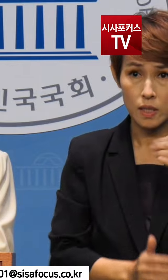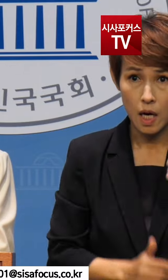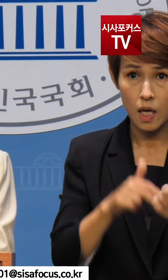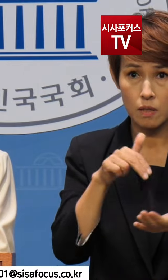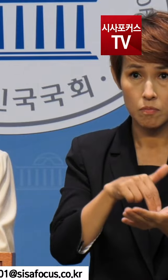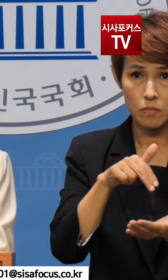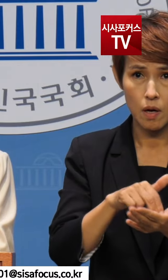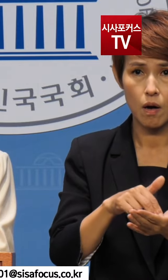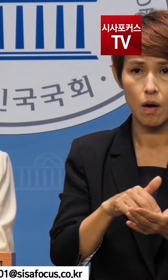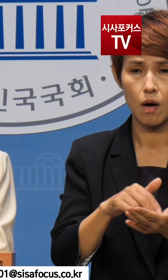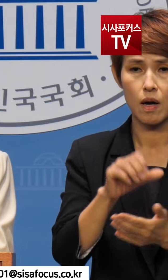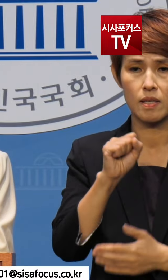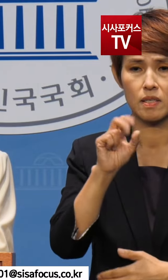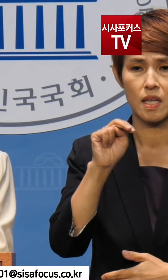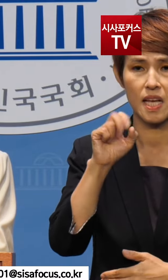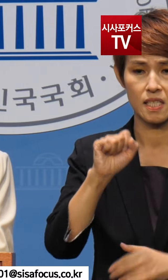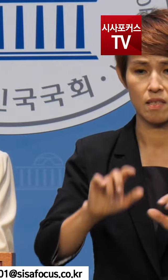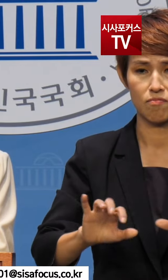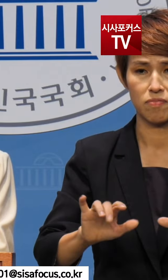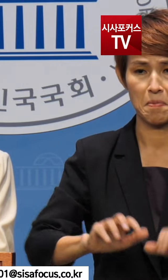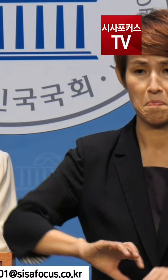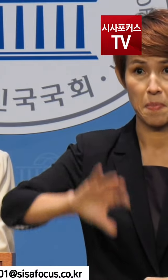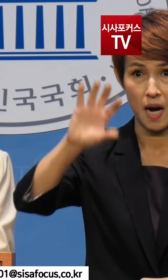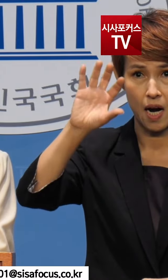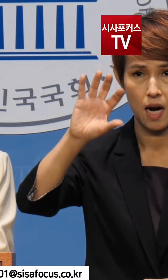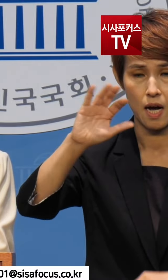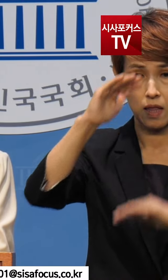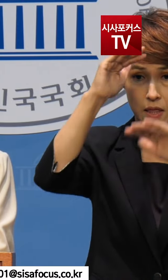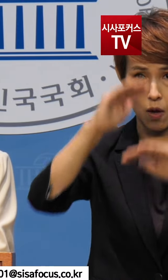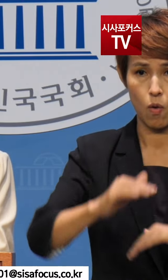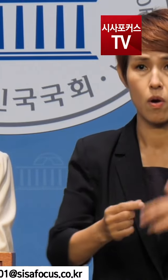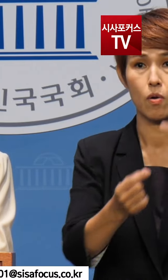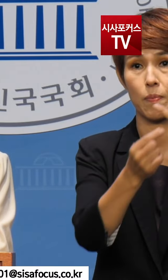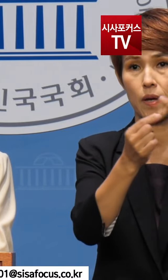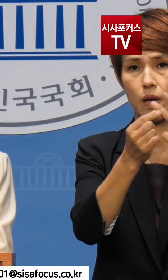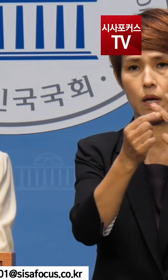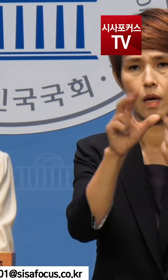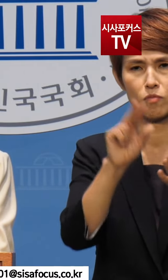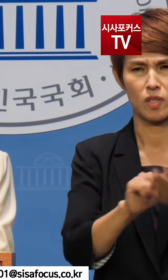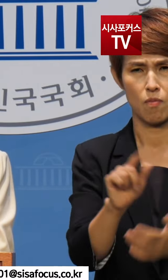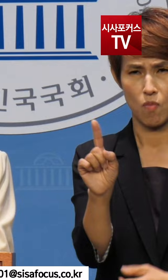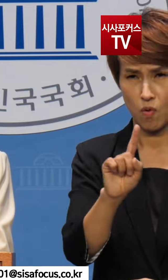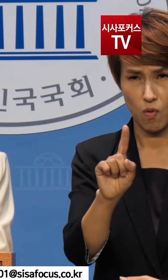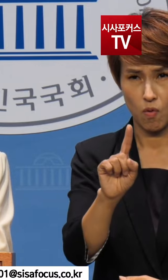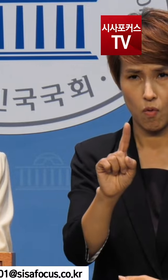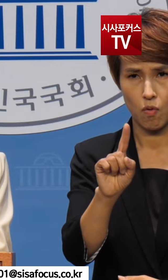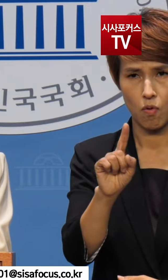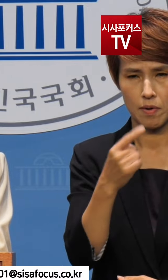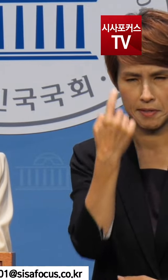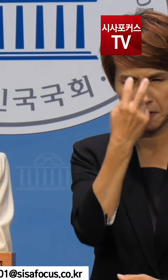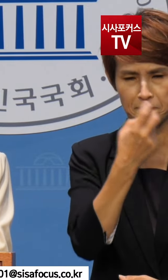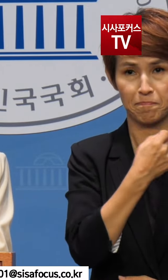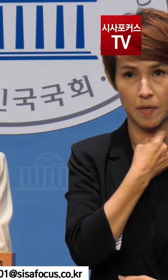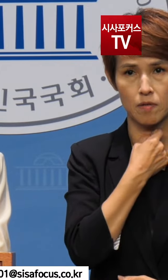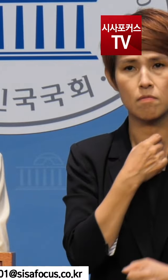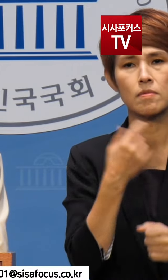지적하고 그가 1차로 제시한 7가지 내용이 왜 문제인지 밝히고 책임을 묻고자 합니다.